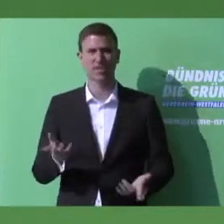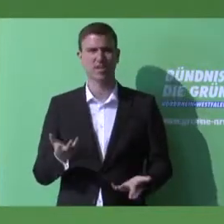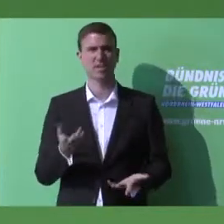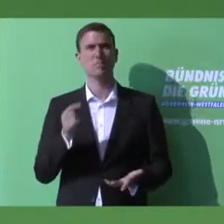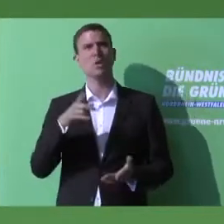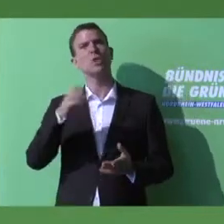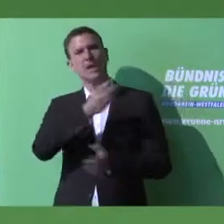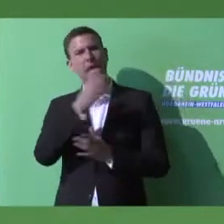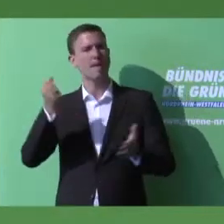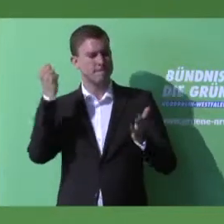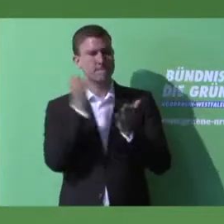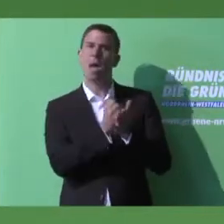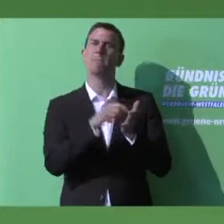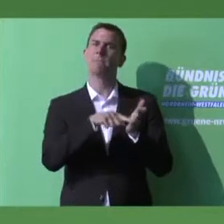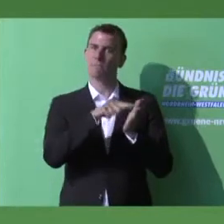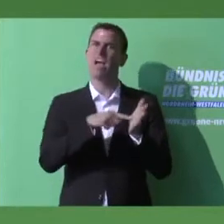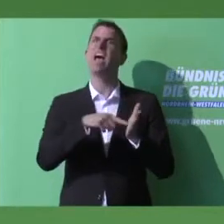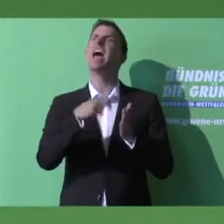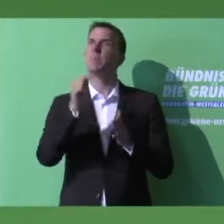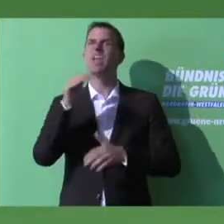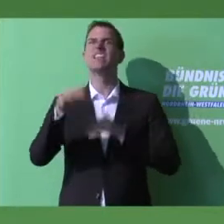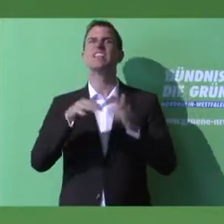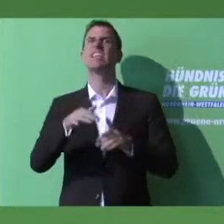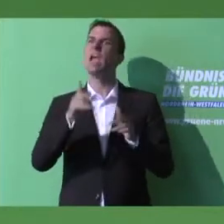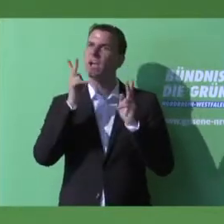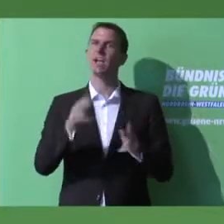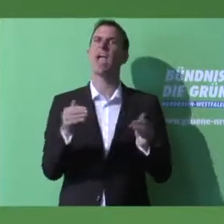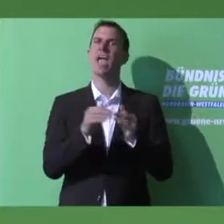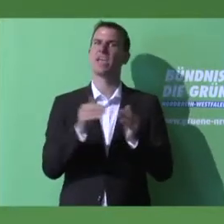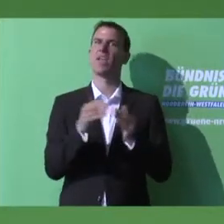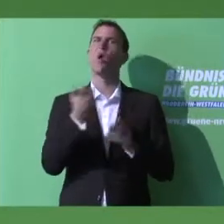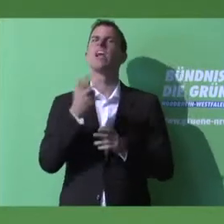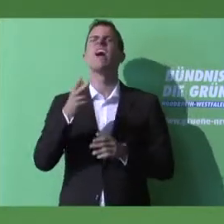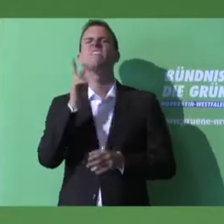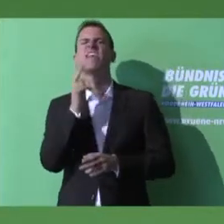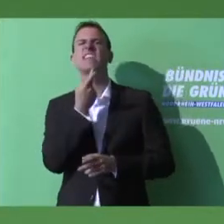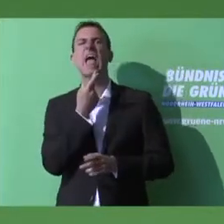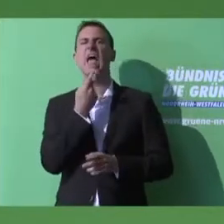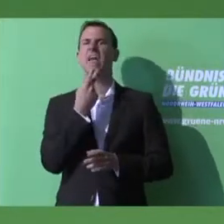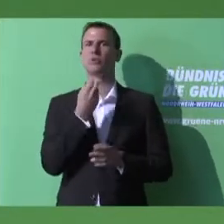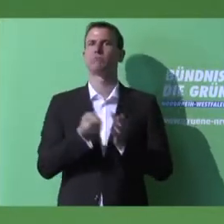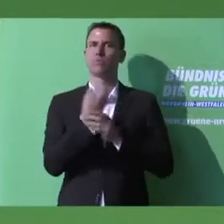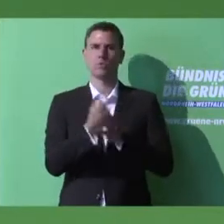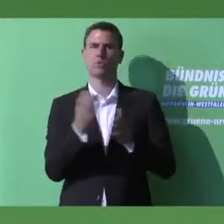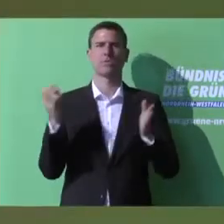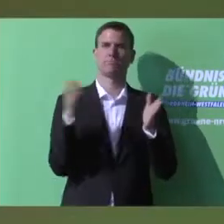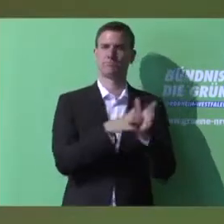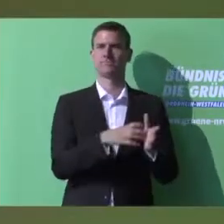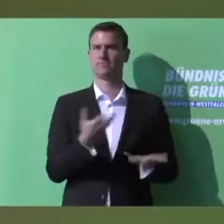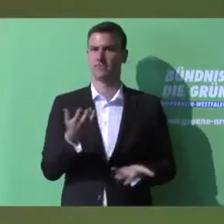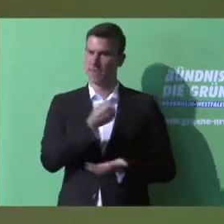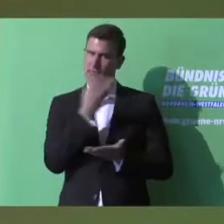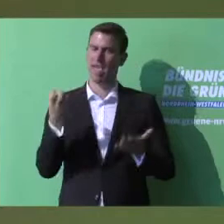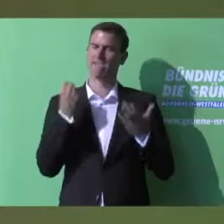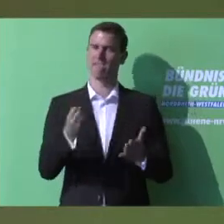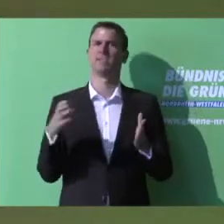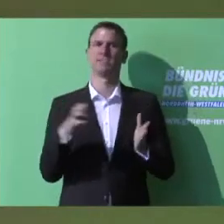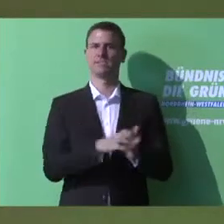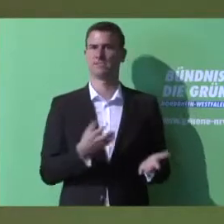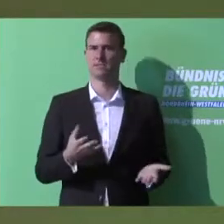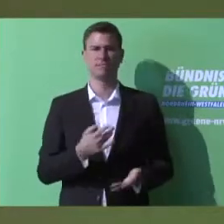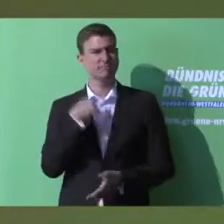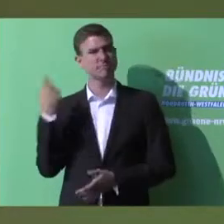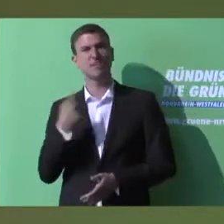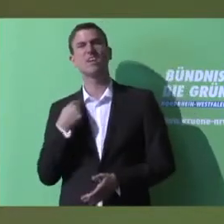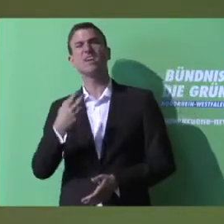Label gibt für tierschutzgerechte, für vegane und vegetarische Produkte. Und, liebe Freundinnen und Freunde, wir